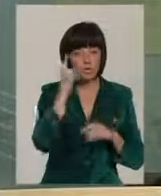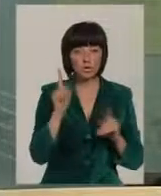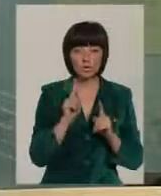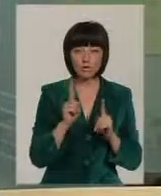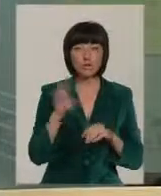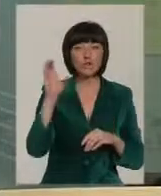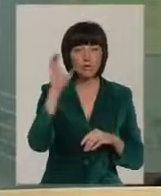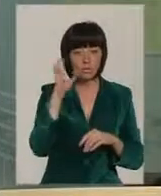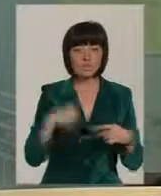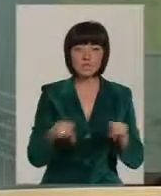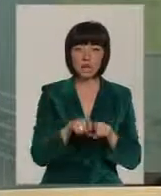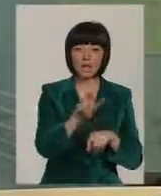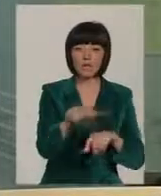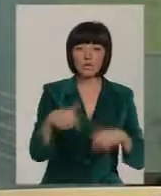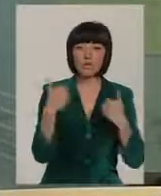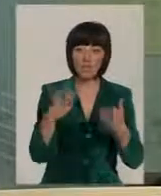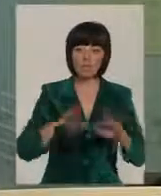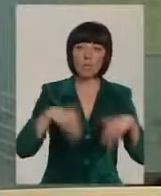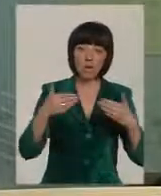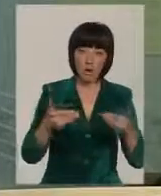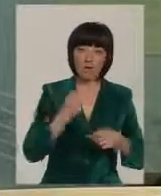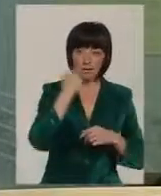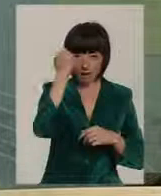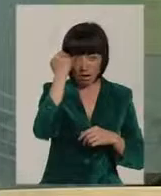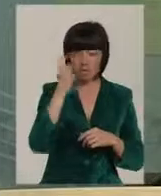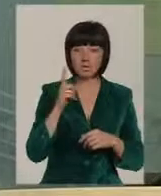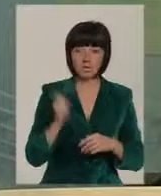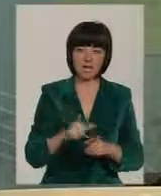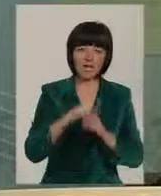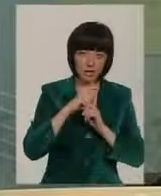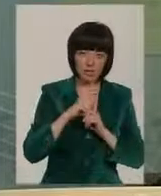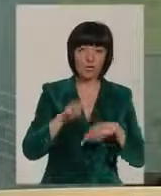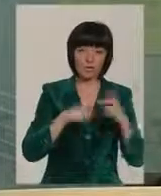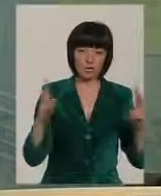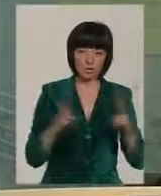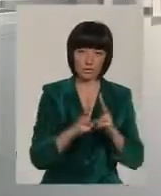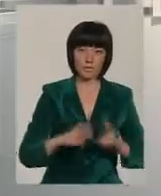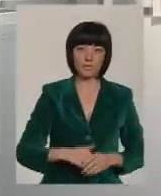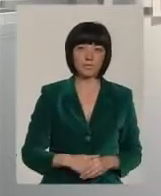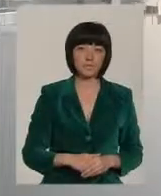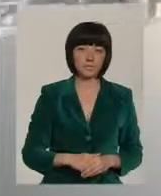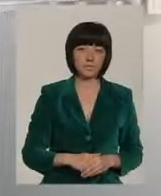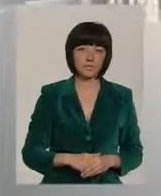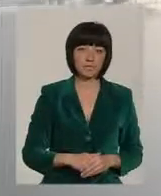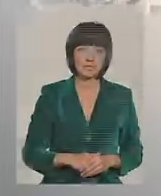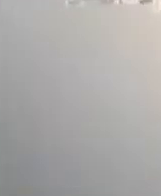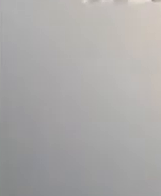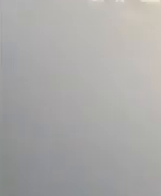що прислухаються все-таки глядачі до ваших порад. Дякуємо вам за відповіді. До наступної зустрічі. До побачення.